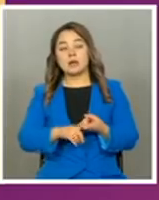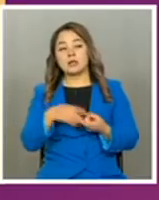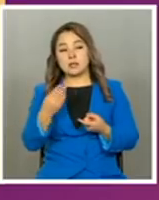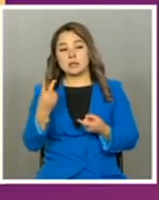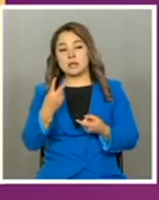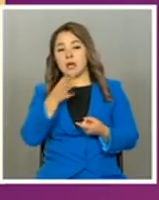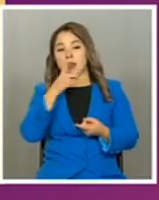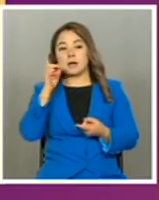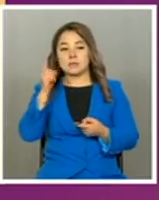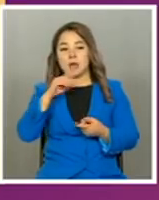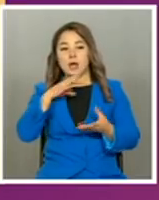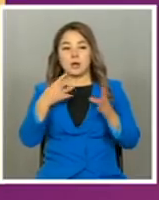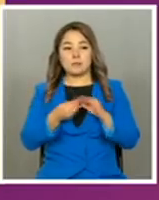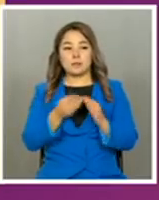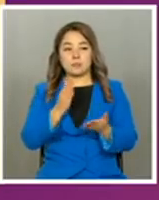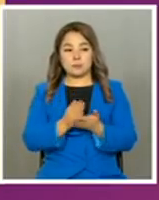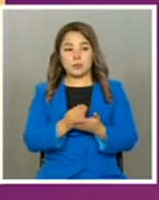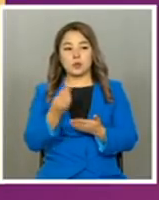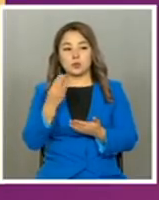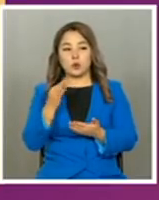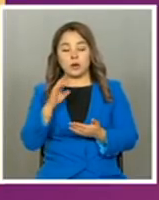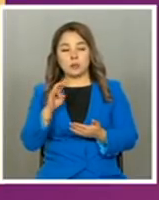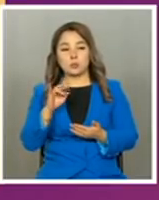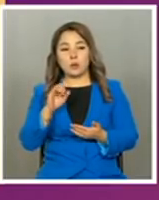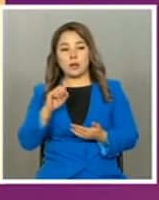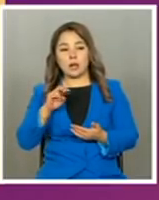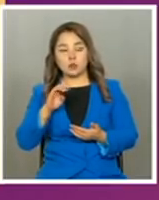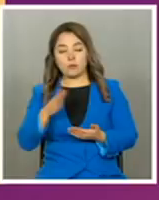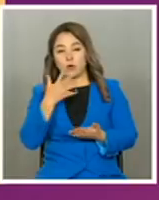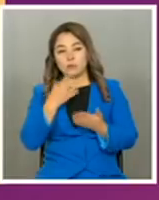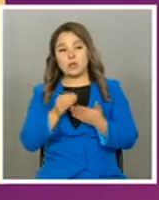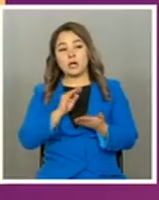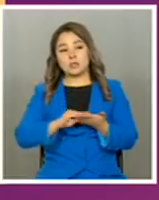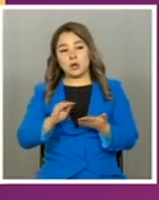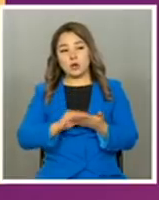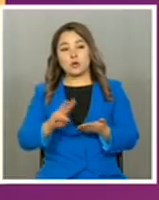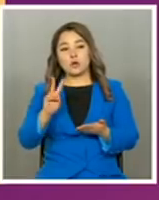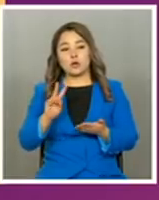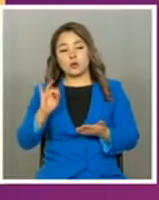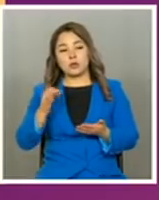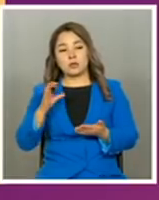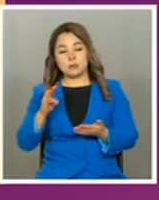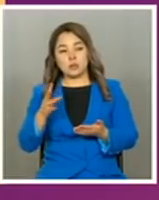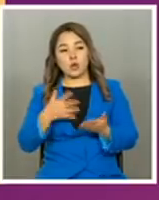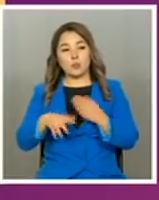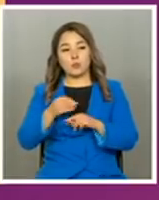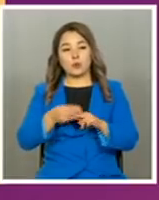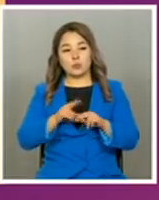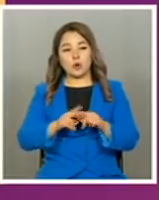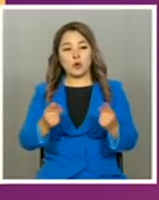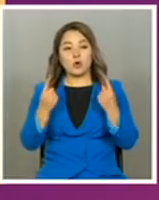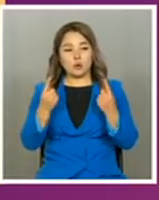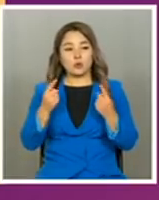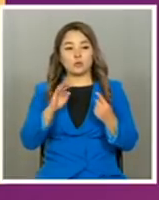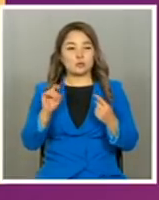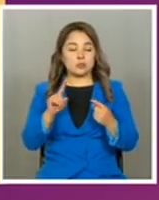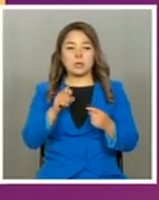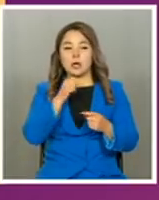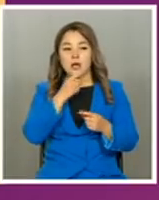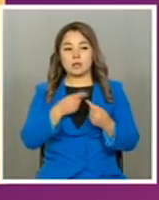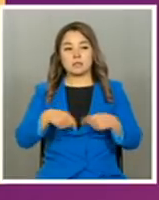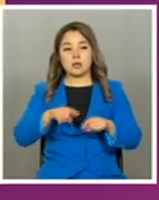қалыптасты. Шоқан Уәлиханов өз жазбаларында Үйсін бүкіл Ұлы Жүз тайпаларының түп атасы